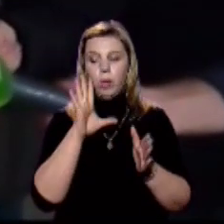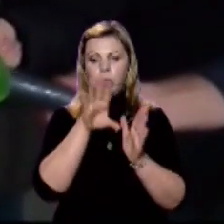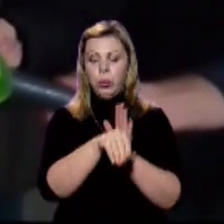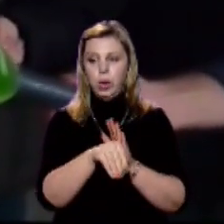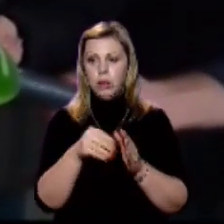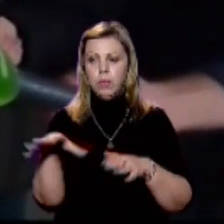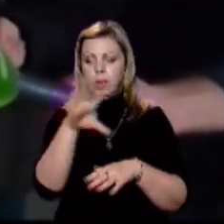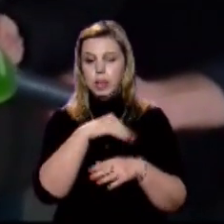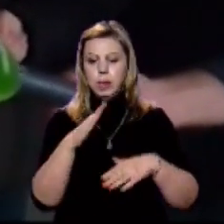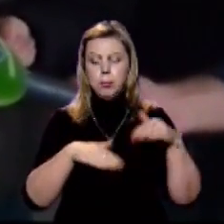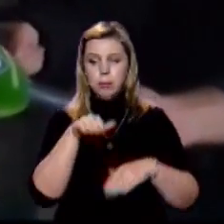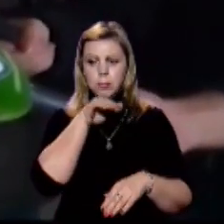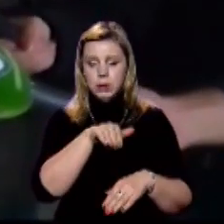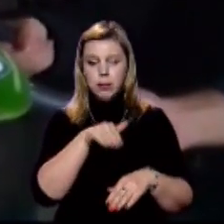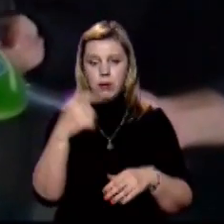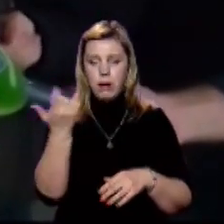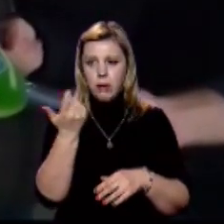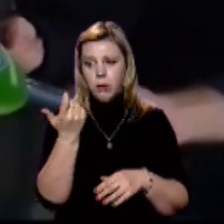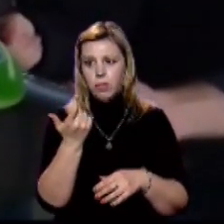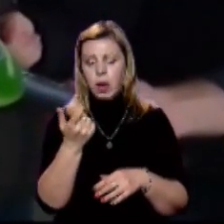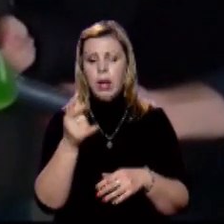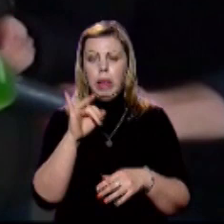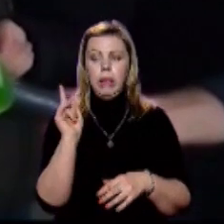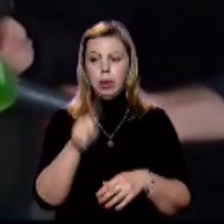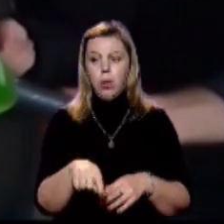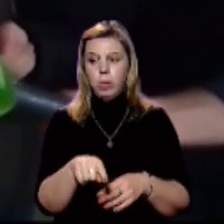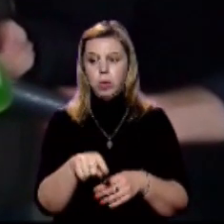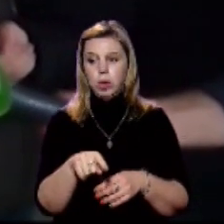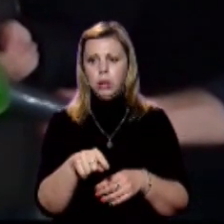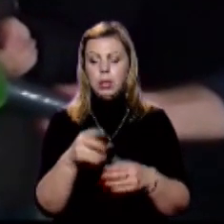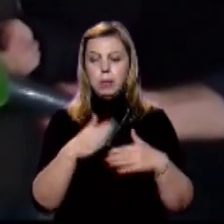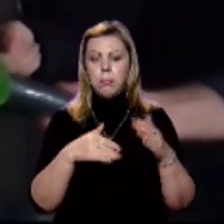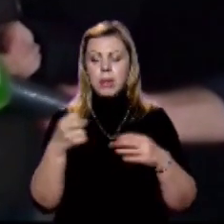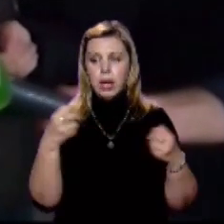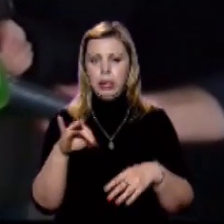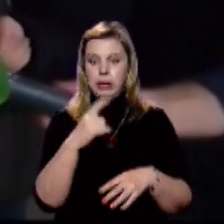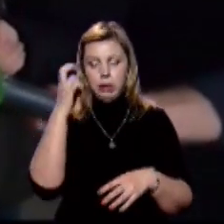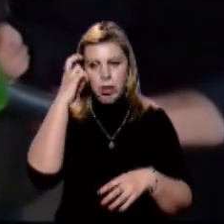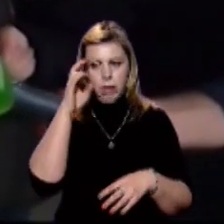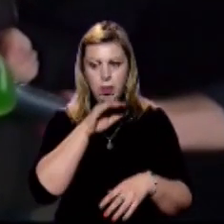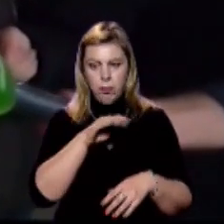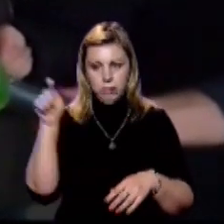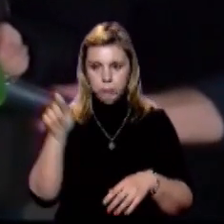всі провідні спеціалісти міста Харкова, також прибули спеціалісти з міста Києва.